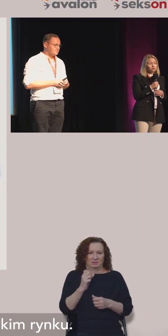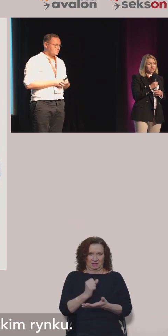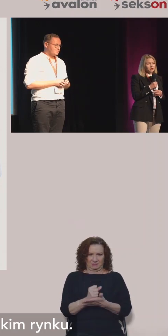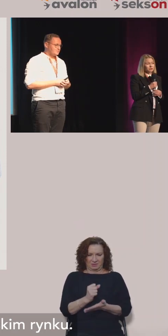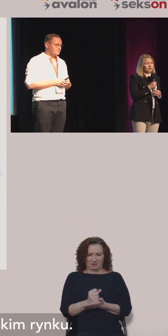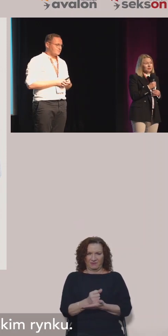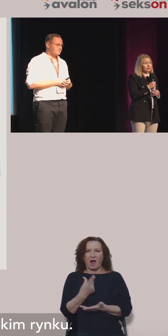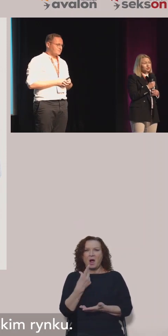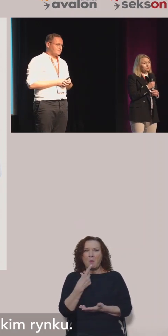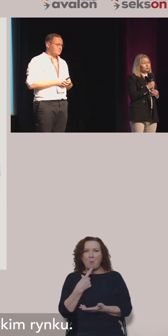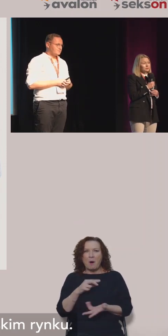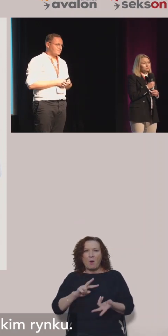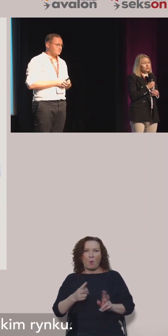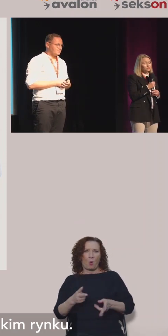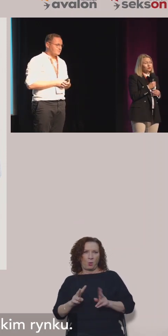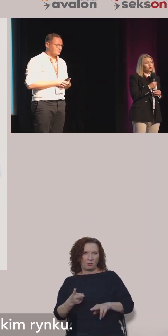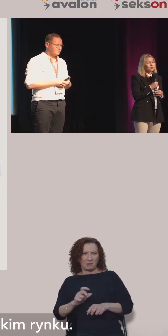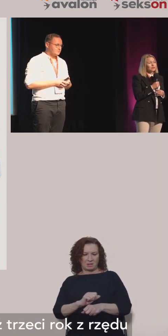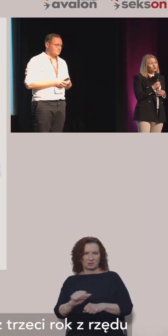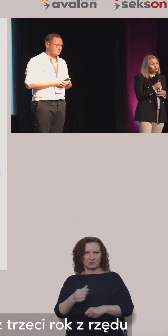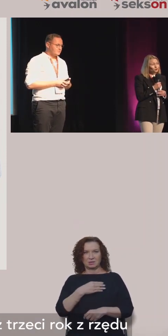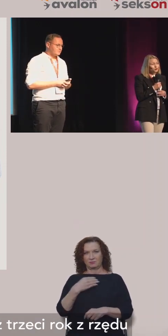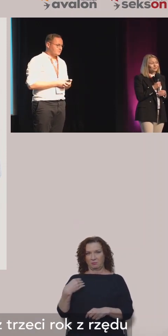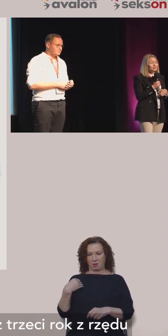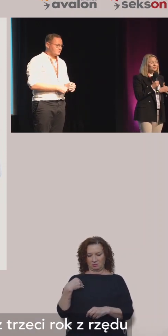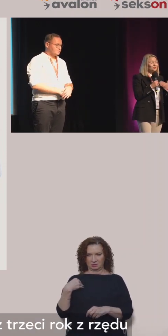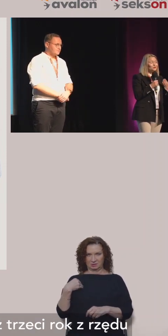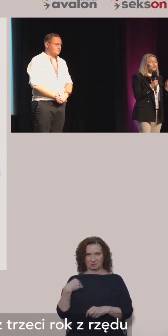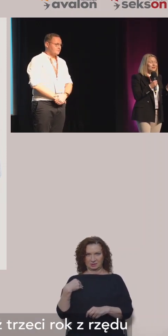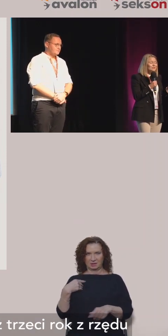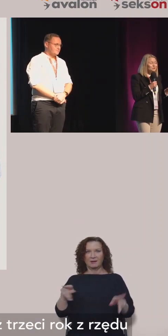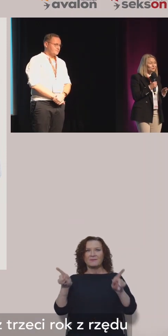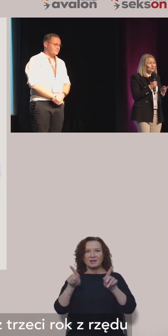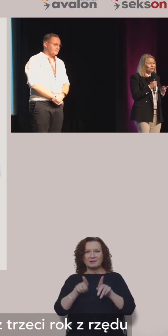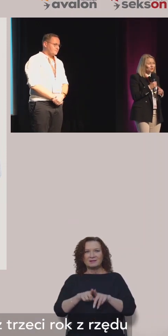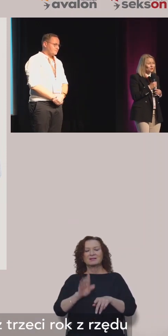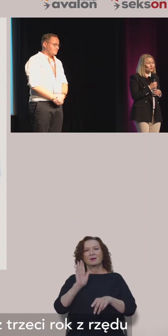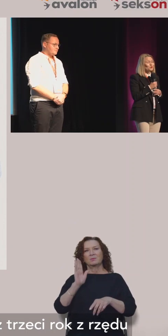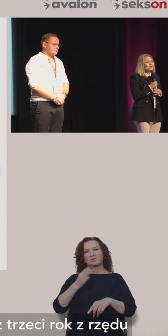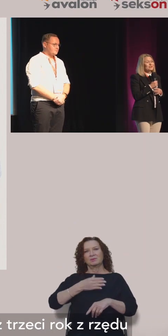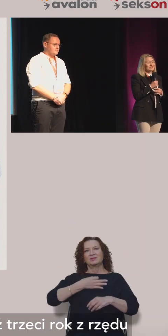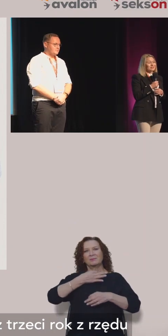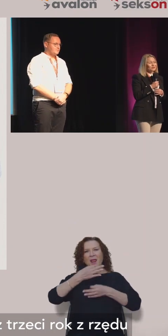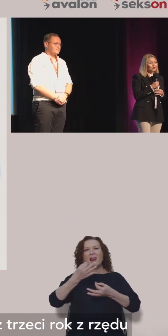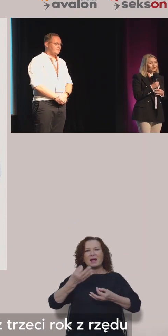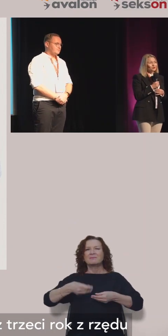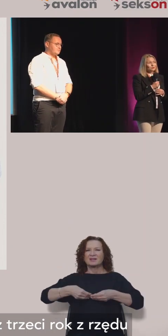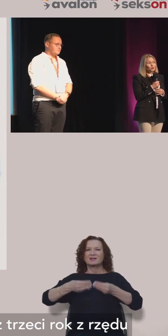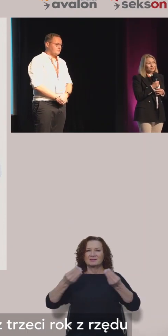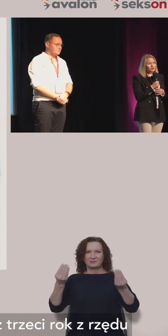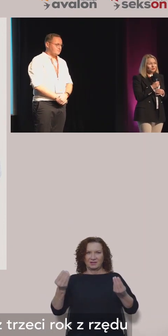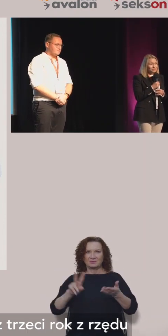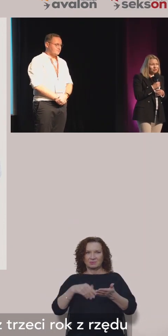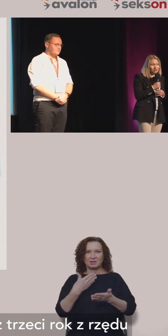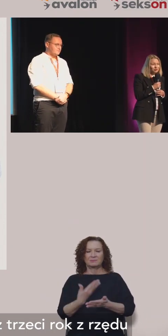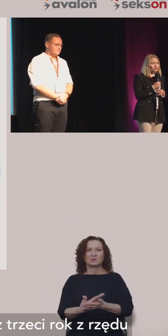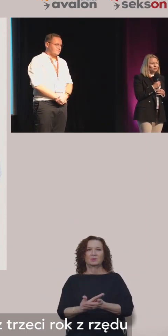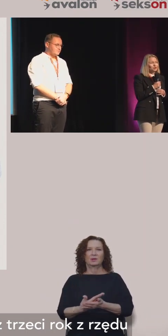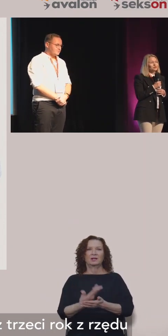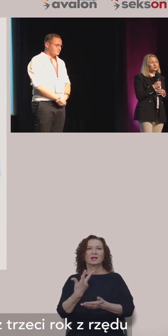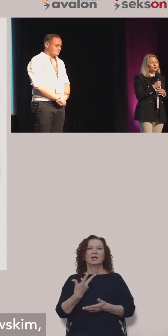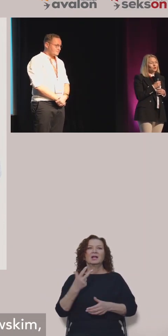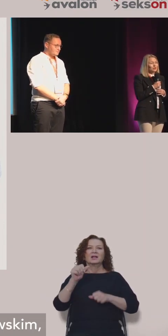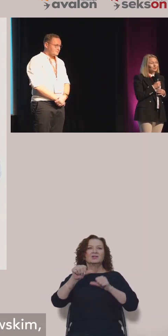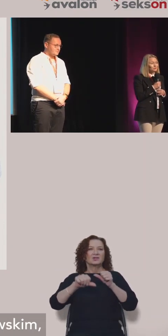mało tłumaczy na naszym polskim rynku, też już idzie to w lepszym kierunku, dlatego że już na przykład przez trzeci rok